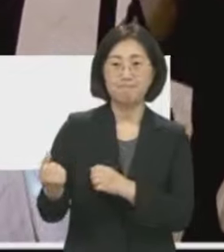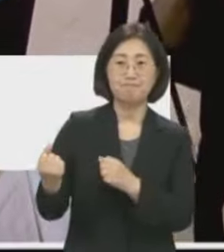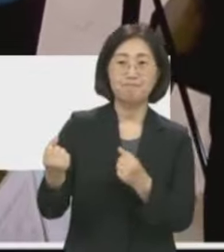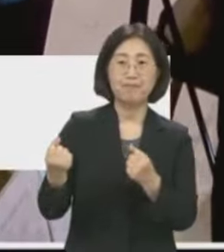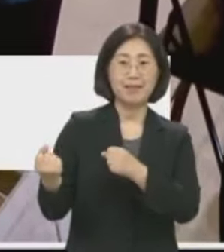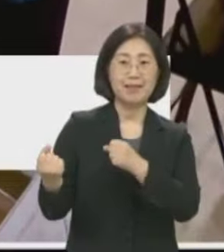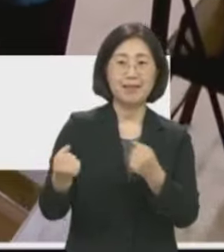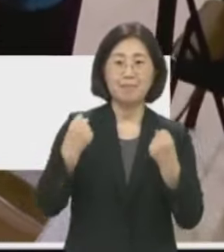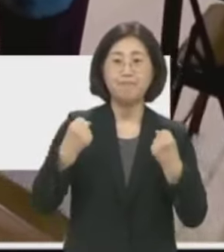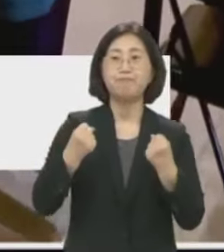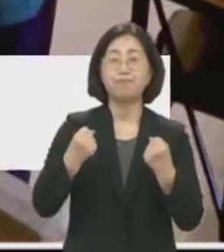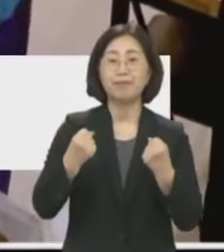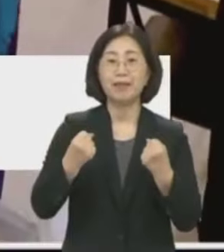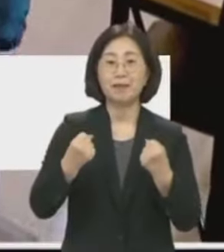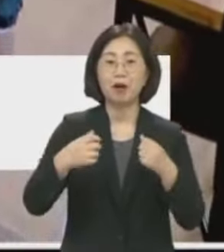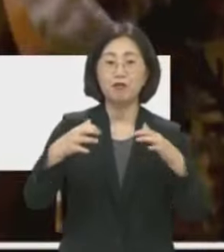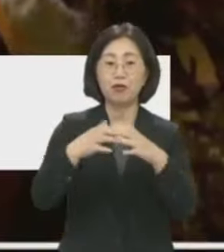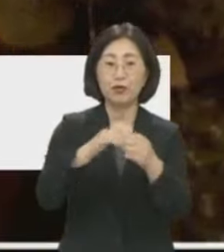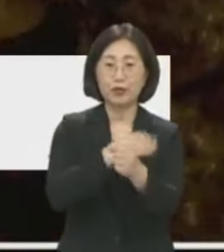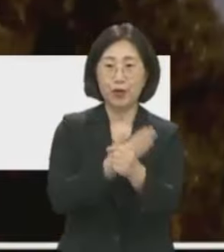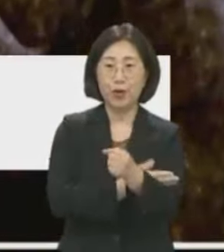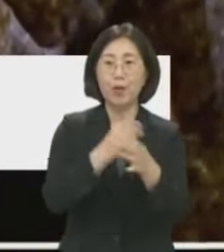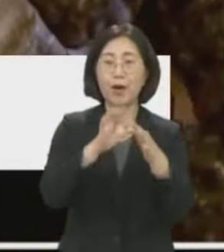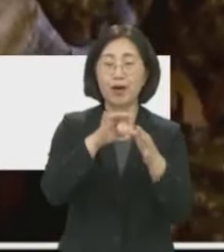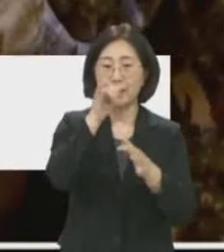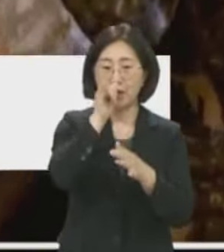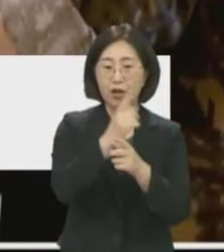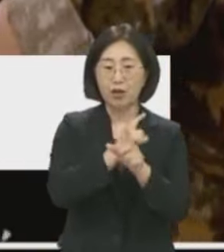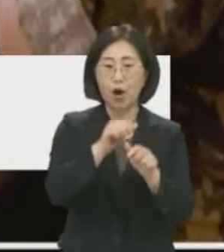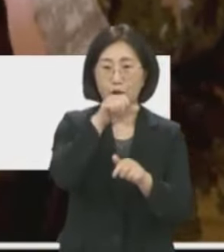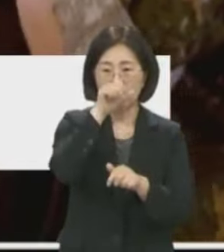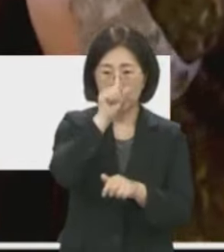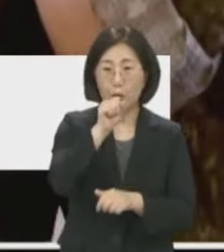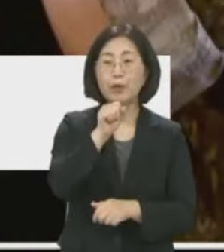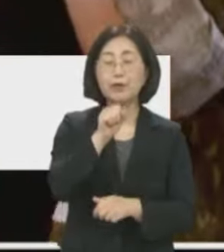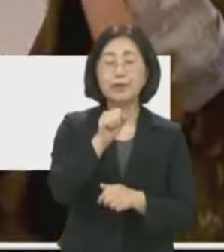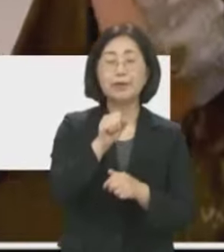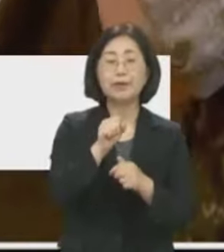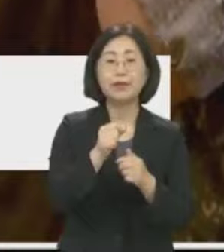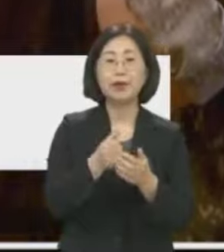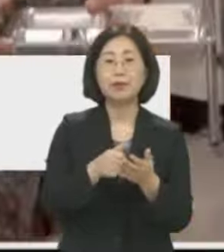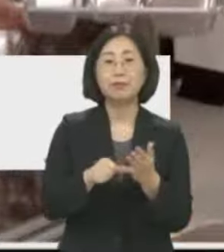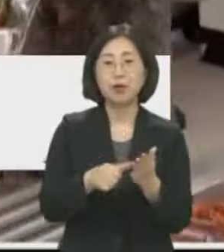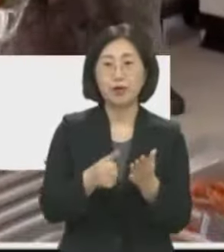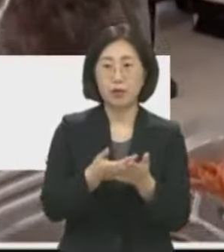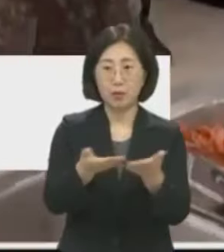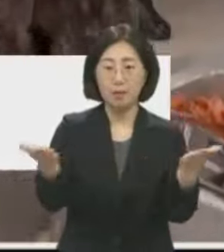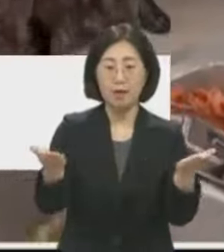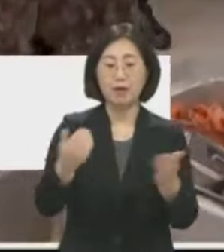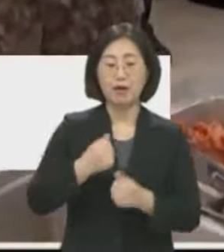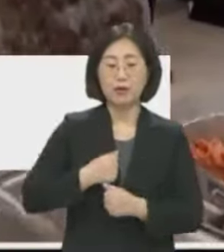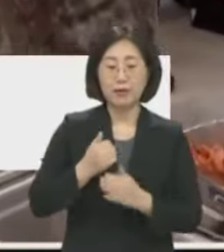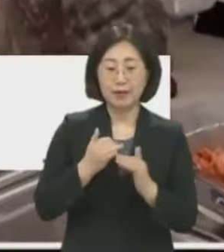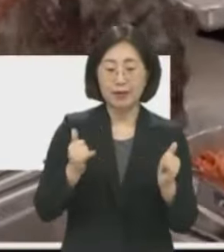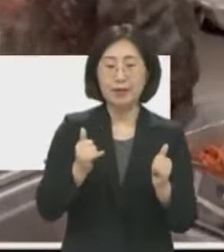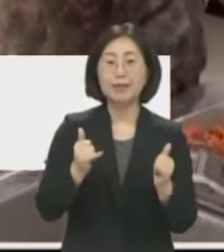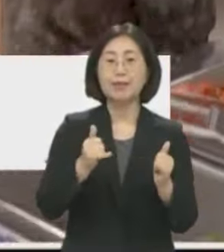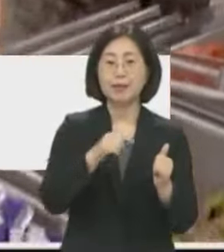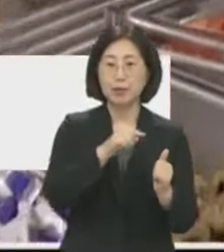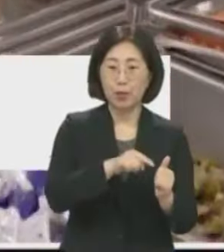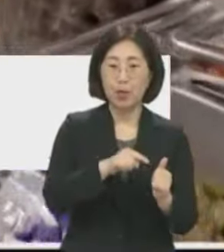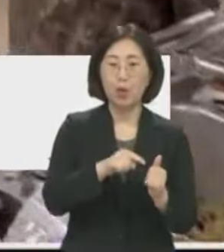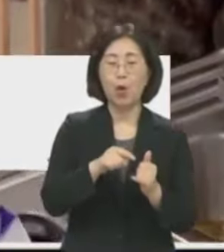직결되는 과제입니다. 더 다양한 제품, 더 좋은 품질의 제품을 공급하여 군장병들, 조달청,